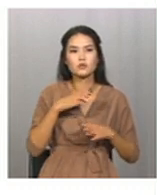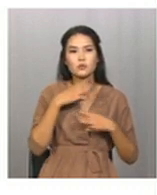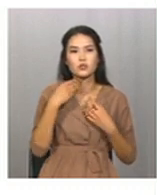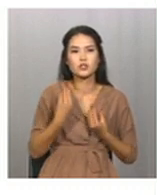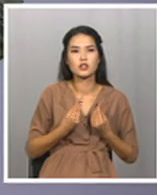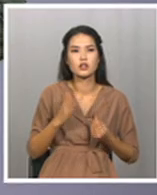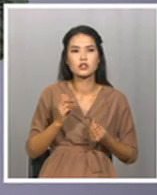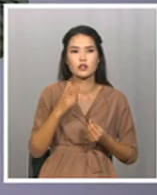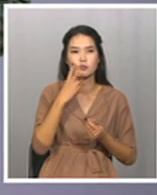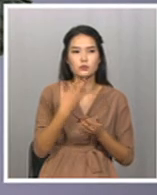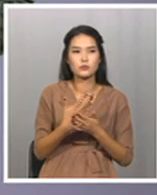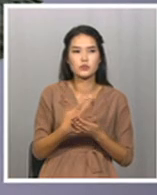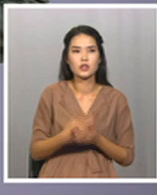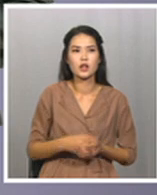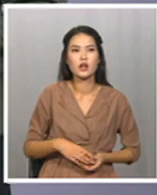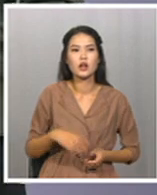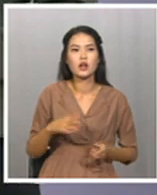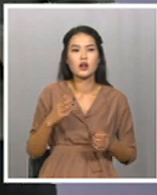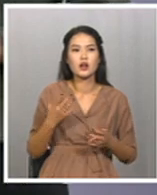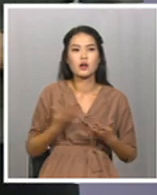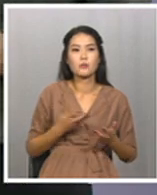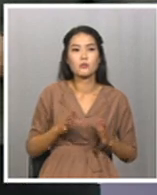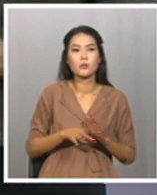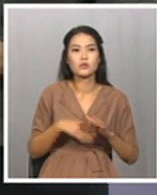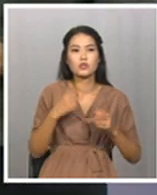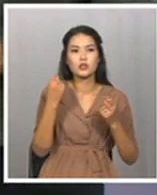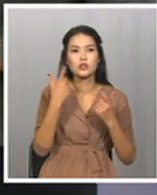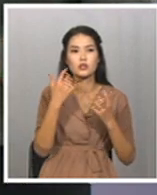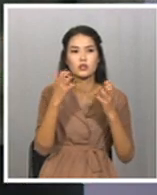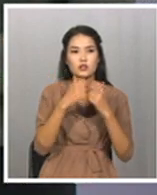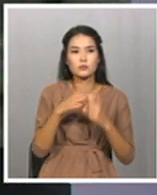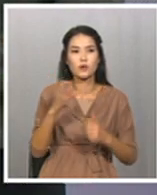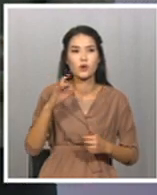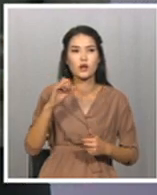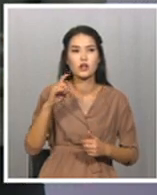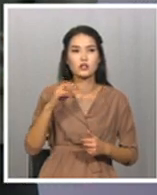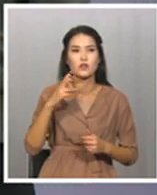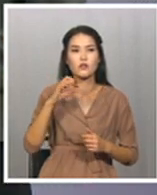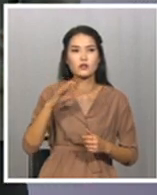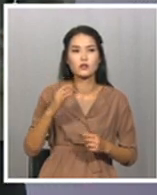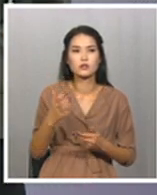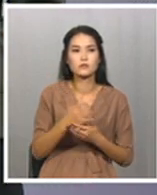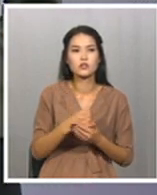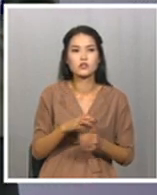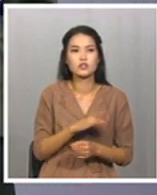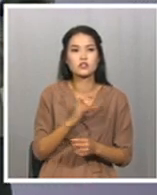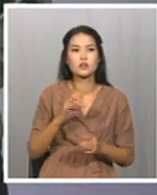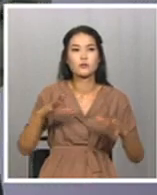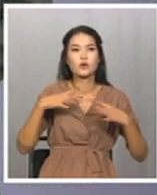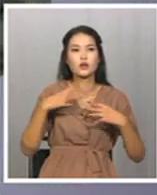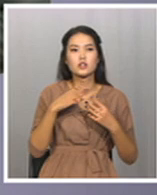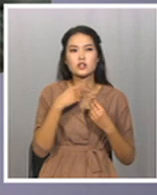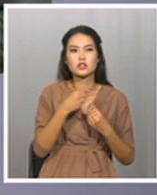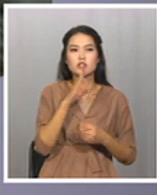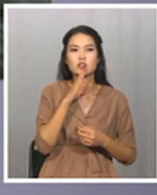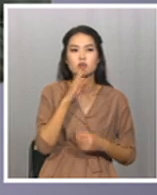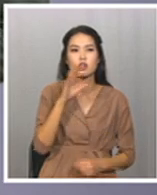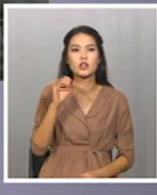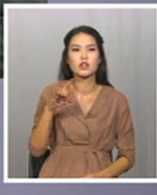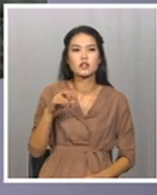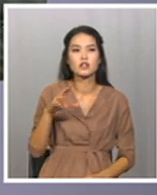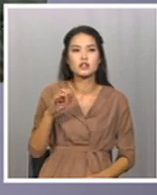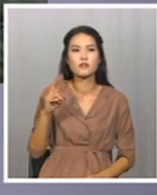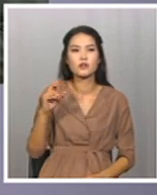на публику. После разоблачения организации «Азазель» Фандорин собирается жениться на богатой и красивой девушке